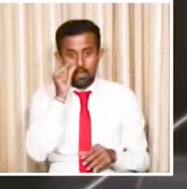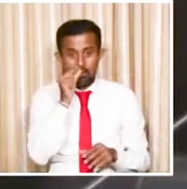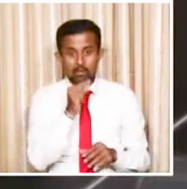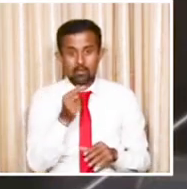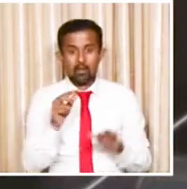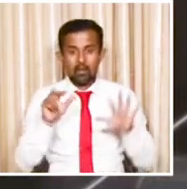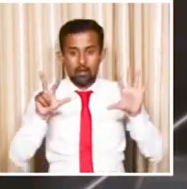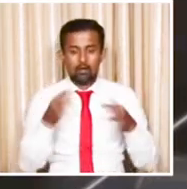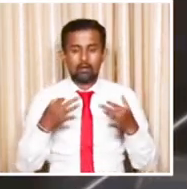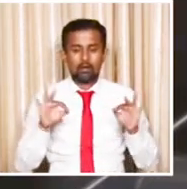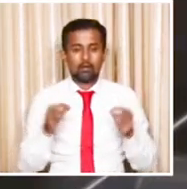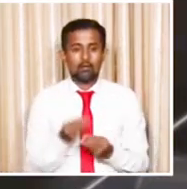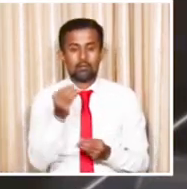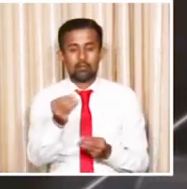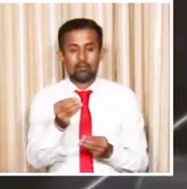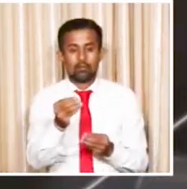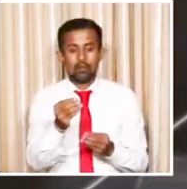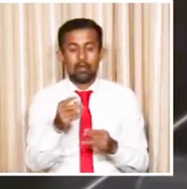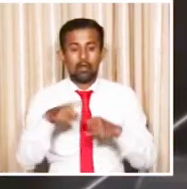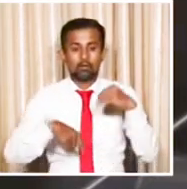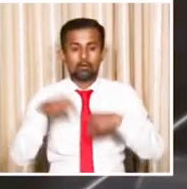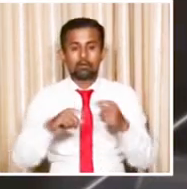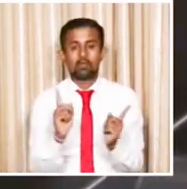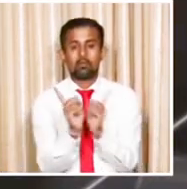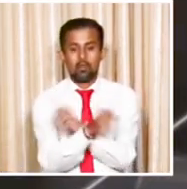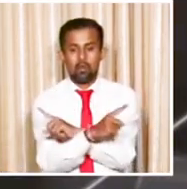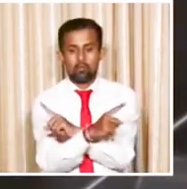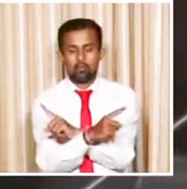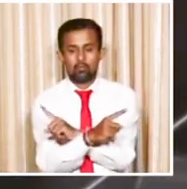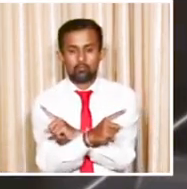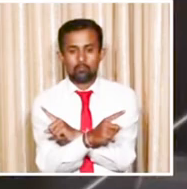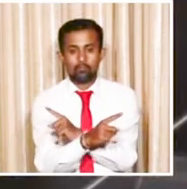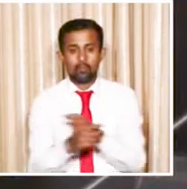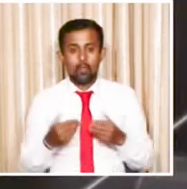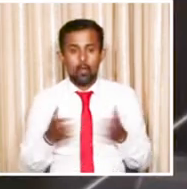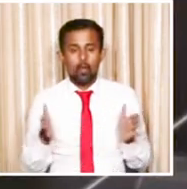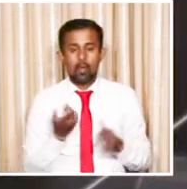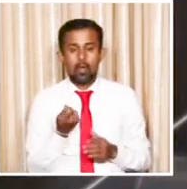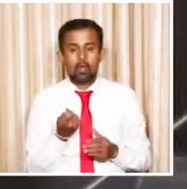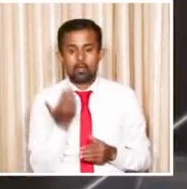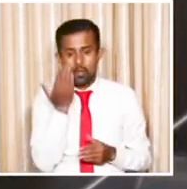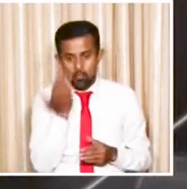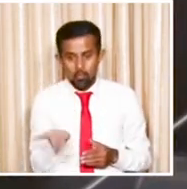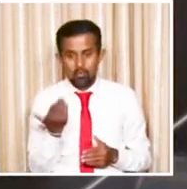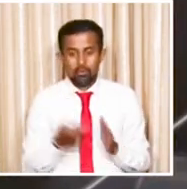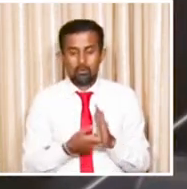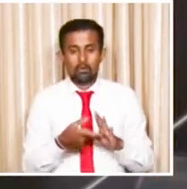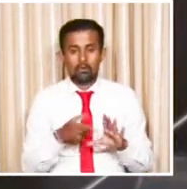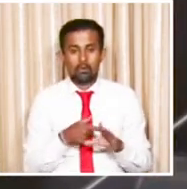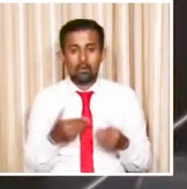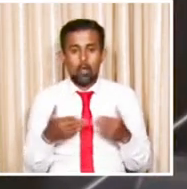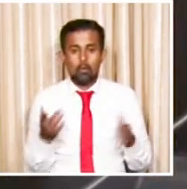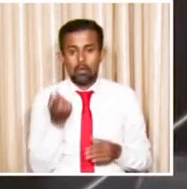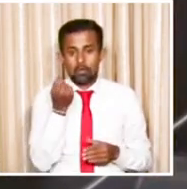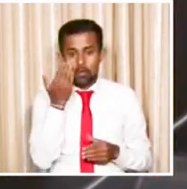නිකන් දෙනවයි කිව්වහම ඔන්න මිනිස්සු ආයි ඡන්දේ දුන්නා. හැබැයි ඒක අරගෙන විවෘත ආර්ථිකයට මුහුණ දෙන්න හැදුවා. හැබැයි විවෘත ආර්ථිකයට